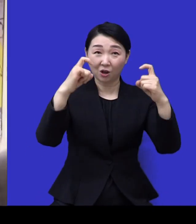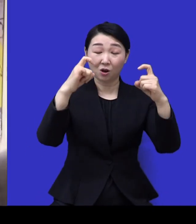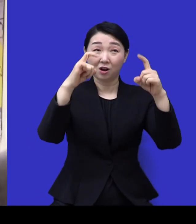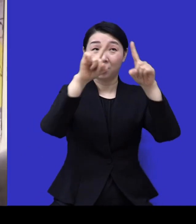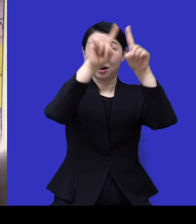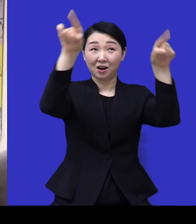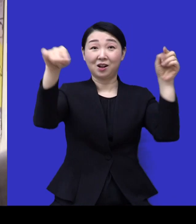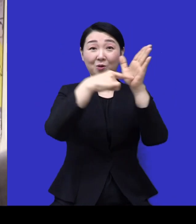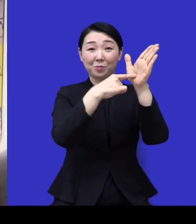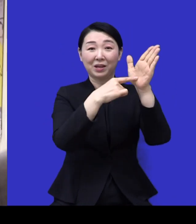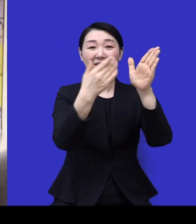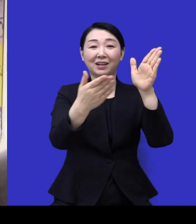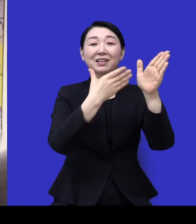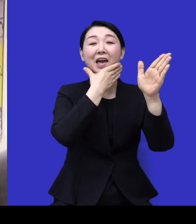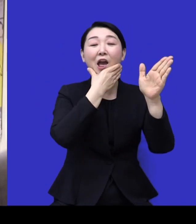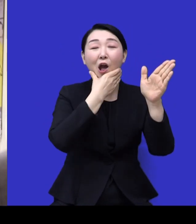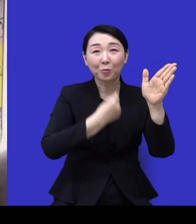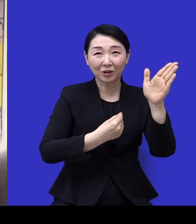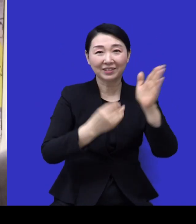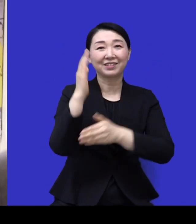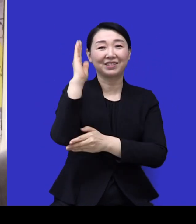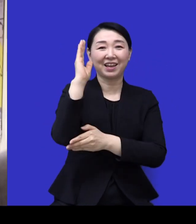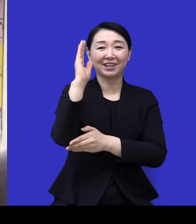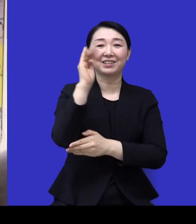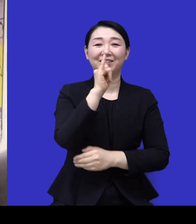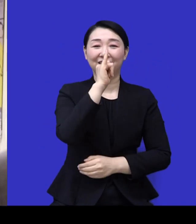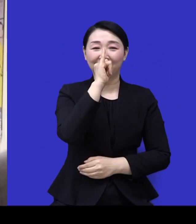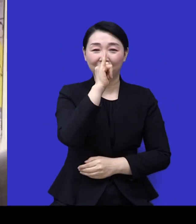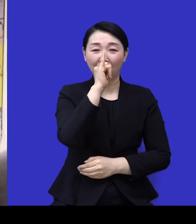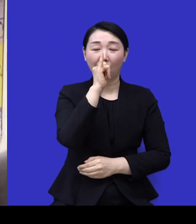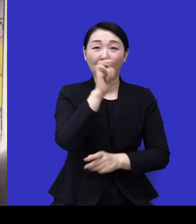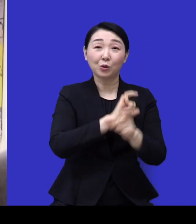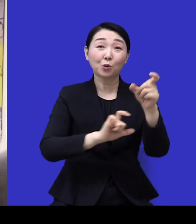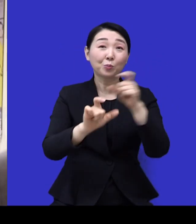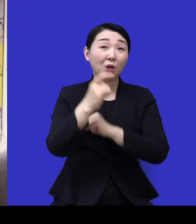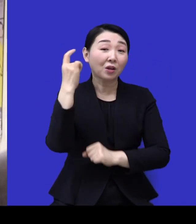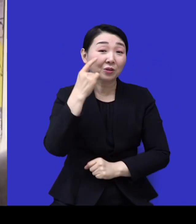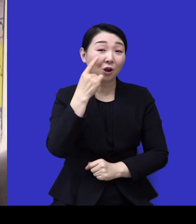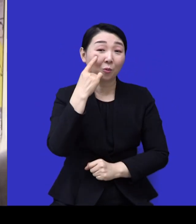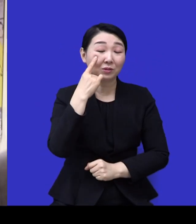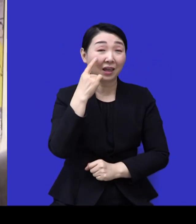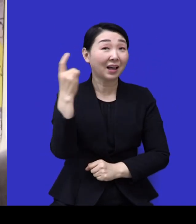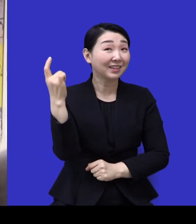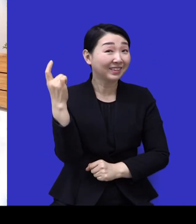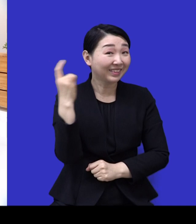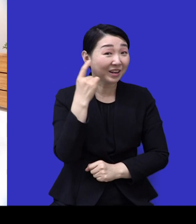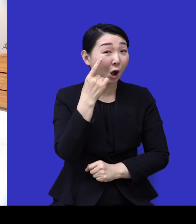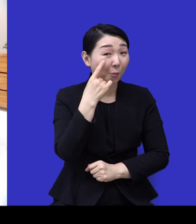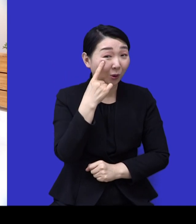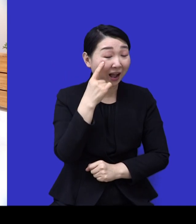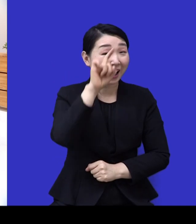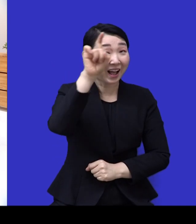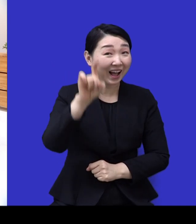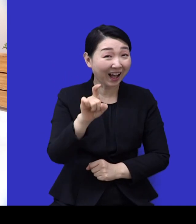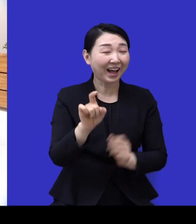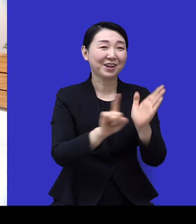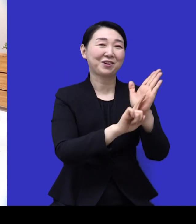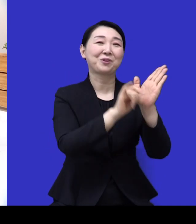당신이 행복해지는 이야기 조금 더 들어보세요. 들어볼까? 이렇게